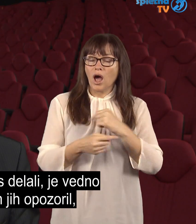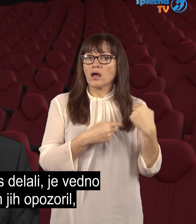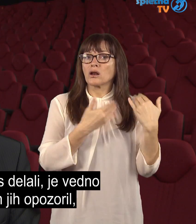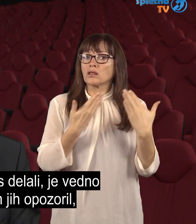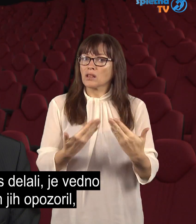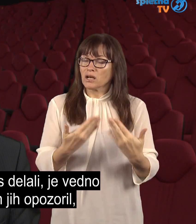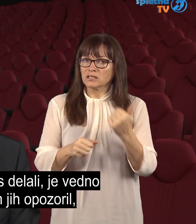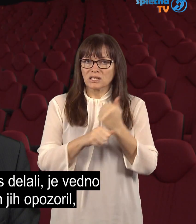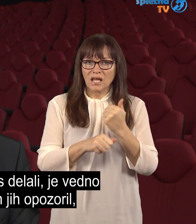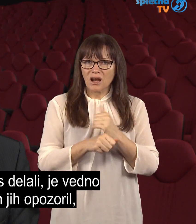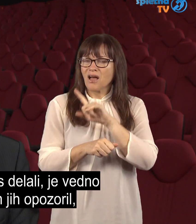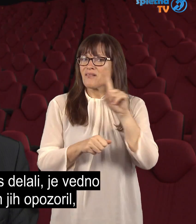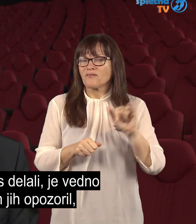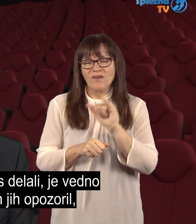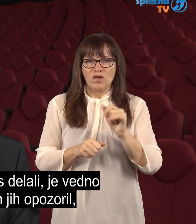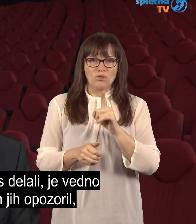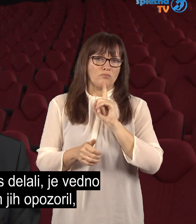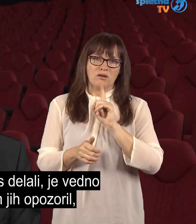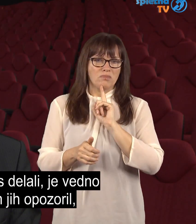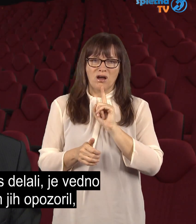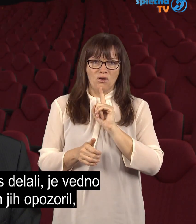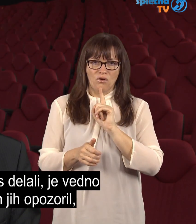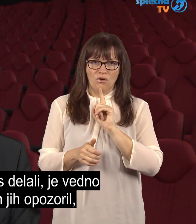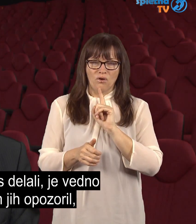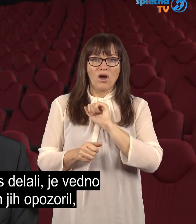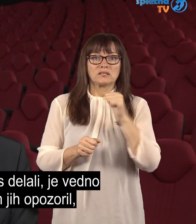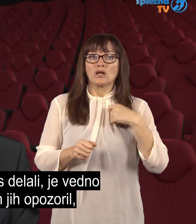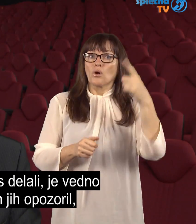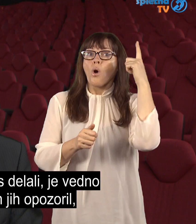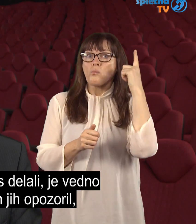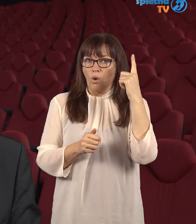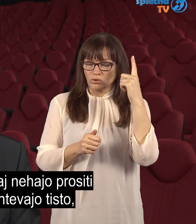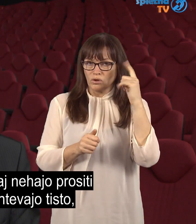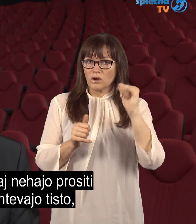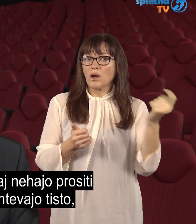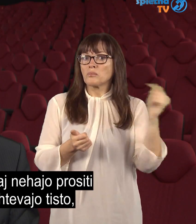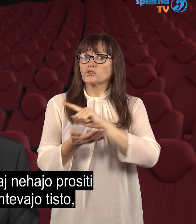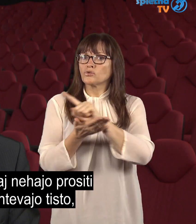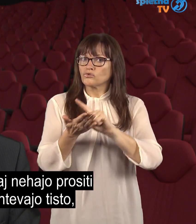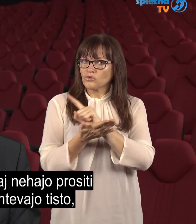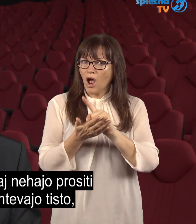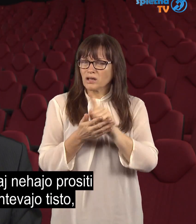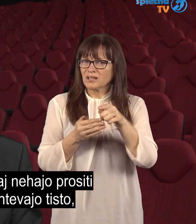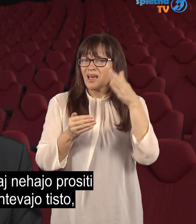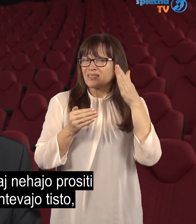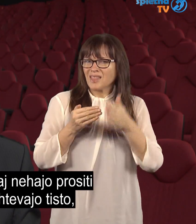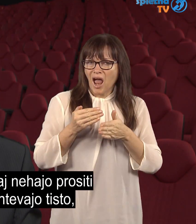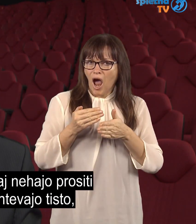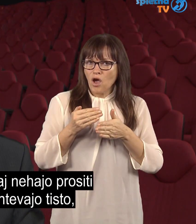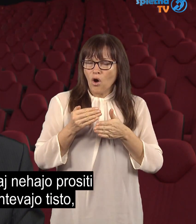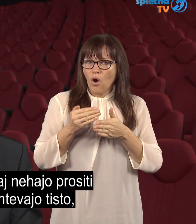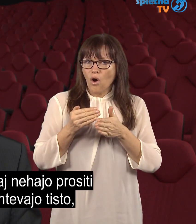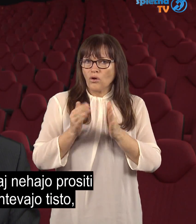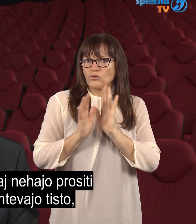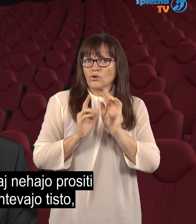danes delali, je v resnici vedno premalo. Zato sem jih opozoril, da je prišel čas, ko naj nehajo